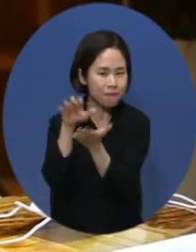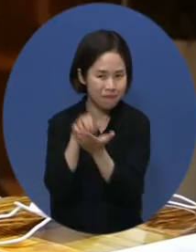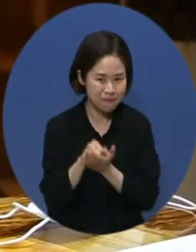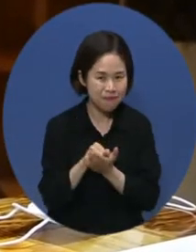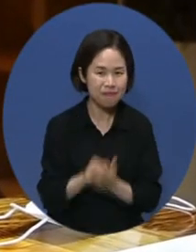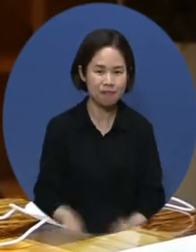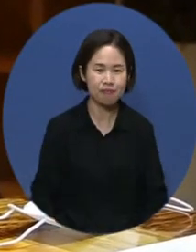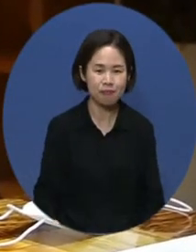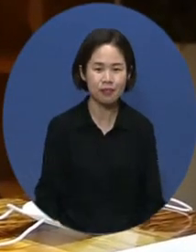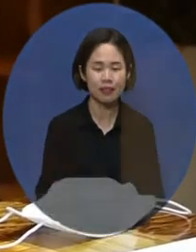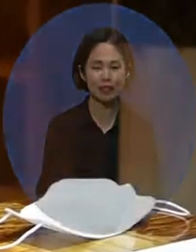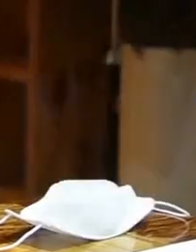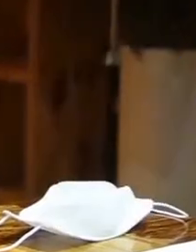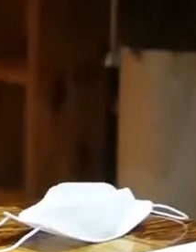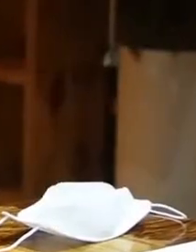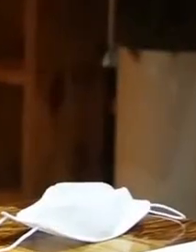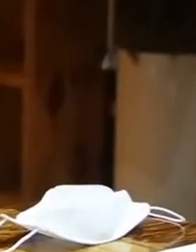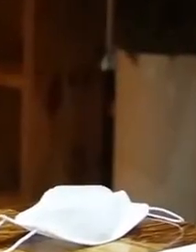집안일 열심히